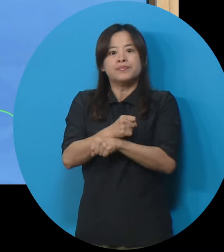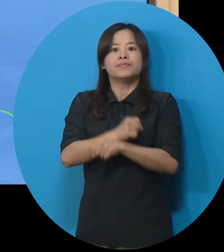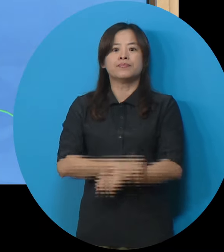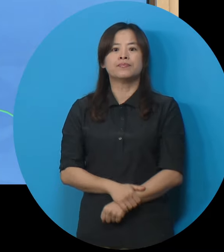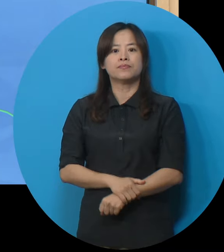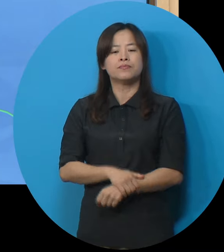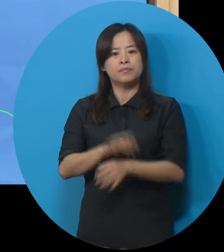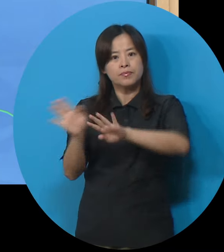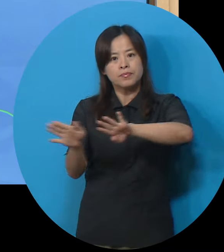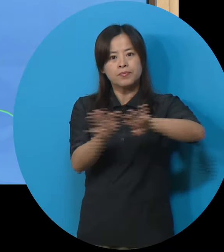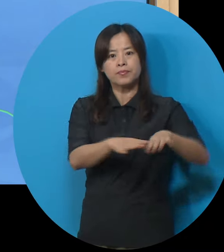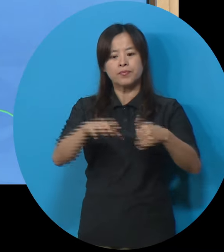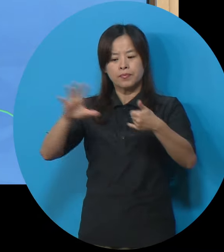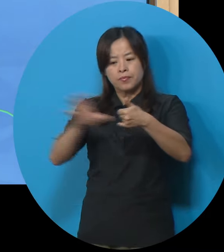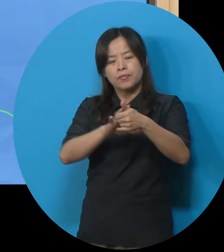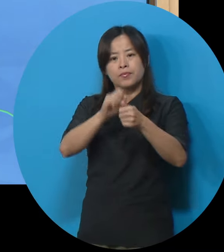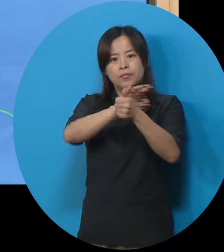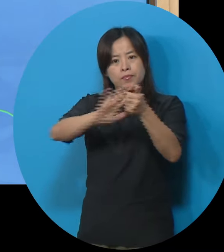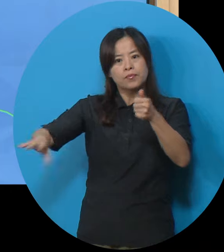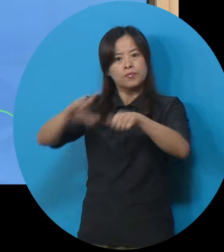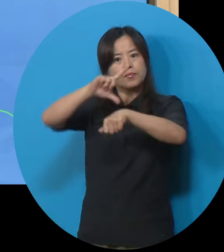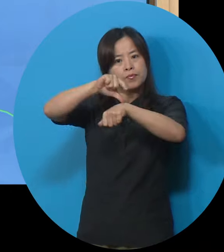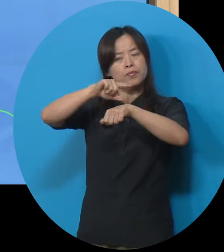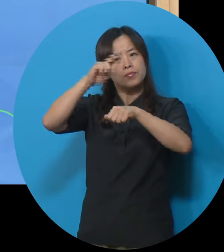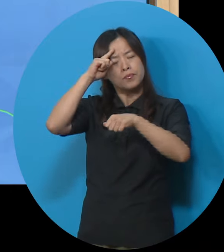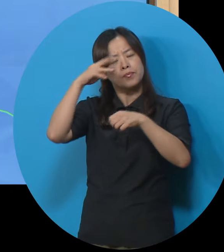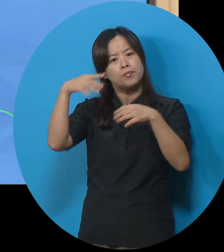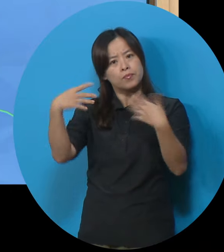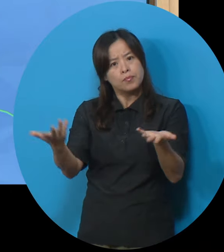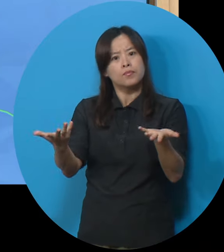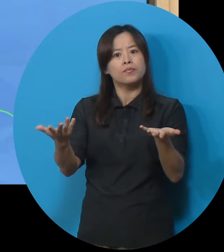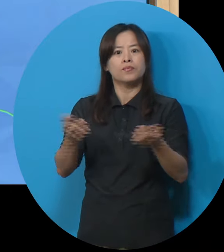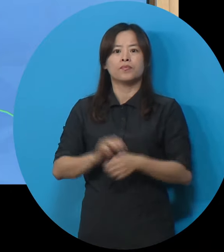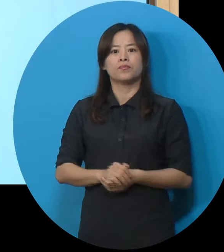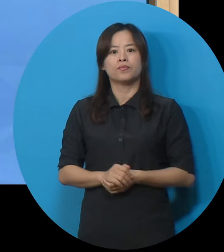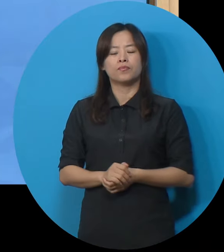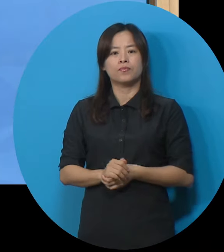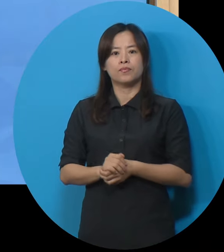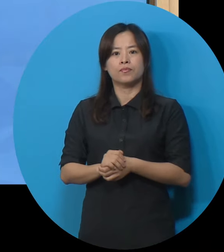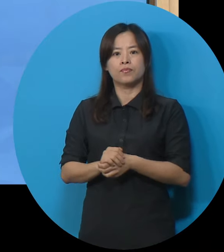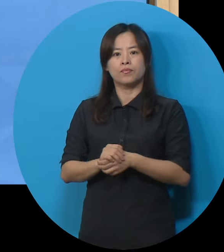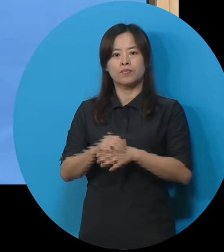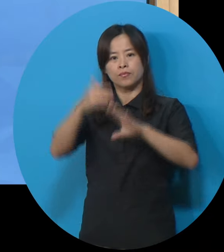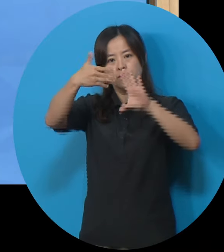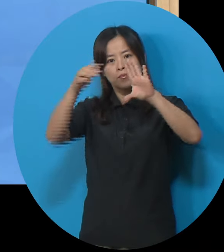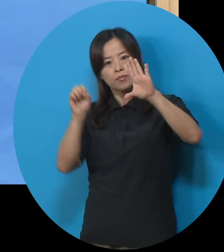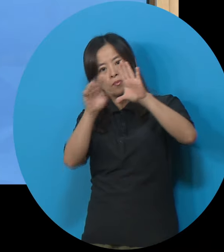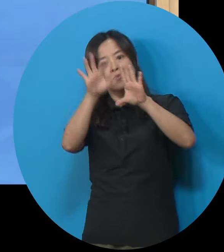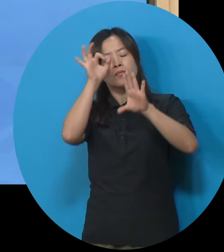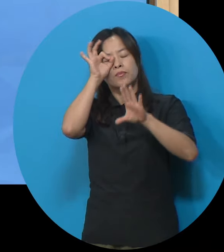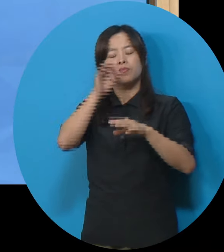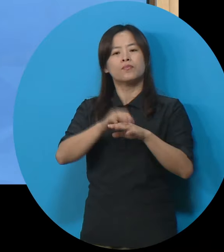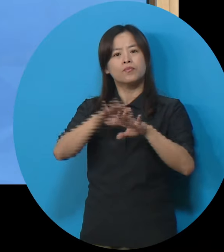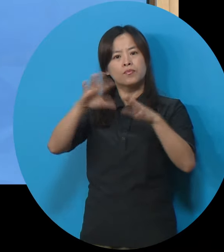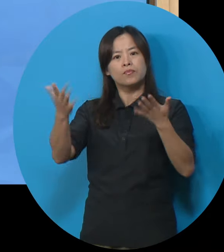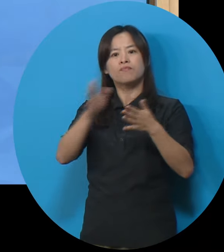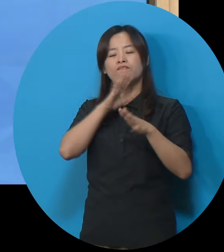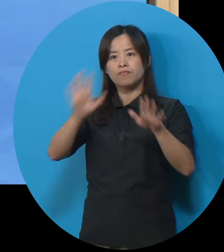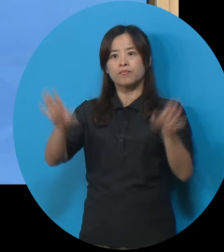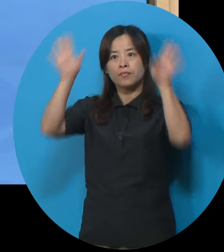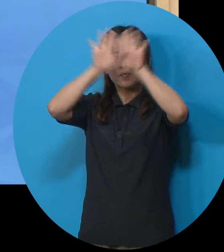至于在台风整个影响我们的持续的过程当中从显示图来看大概从